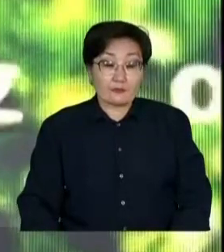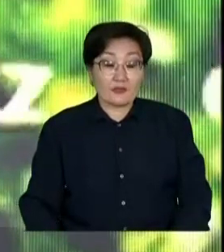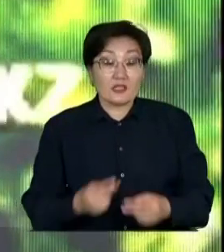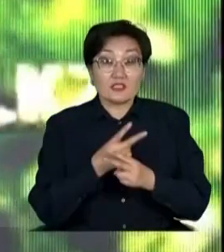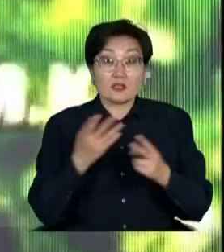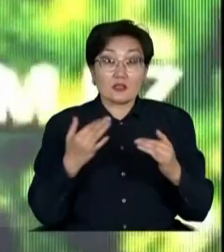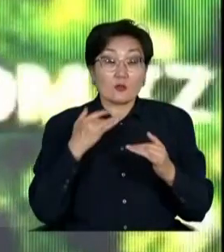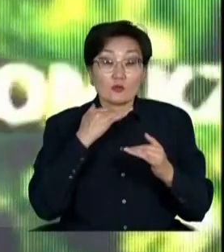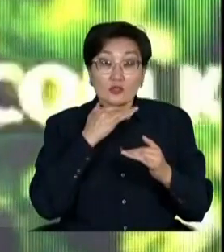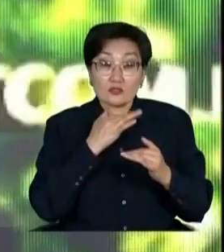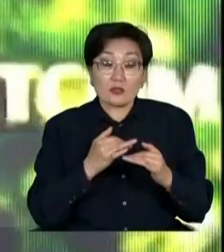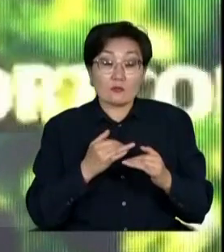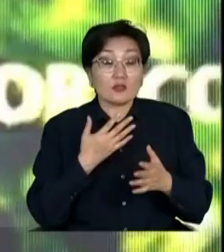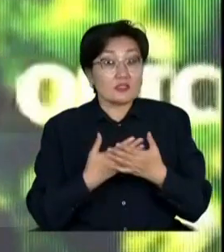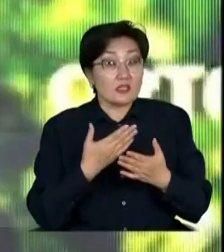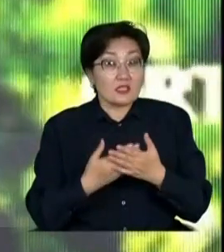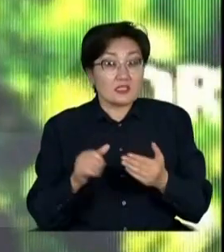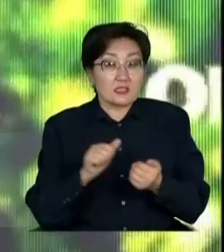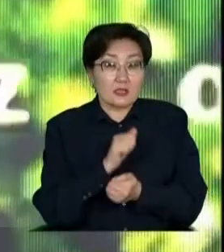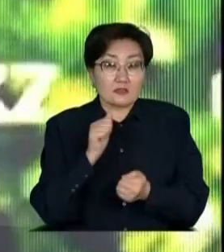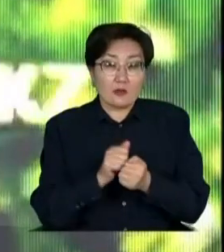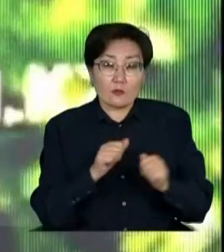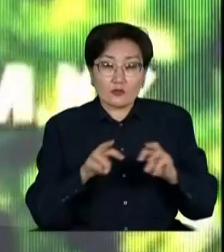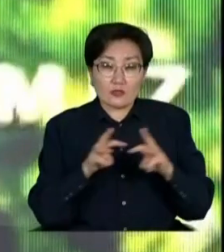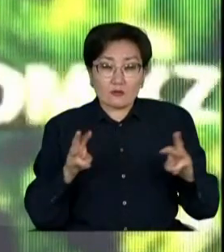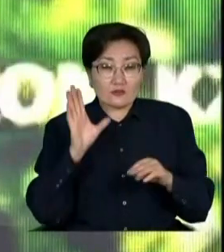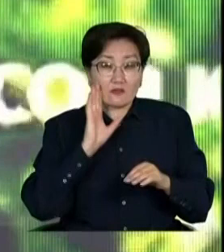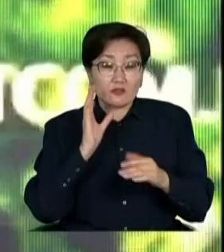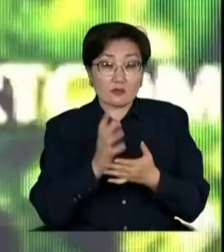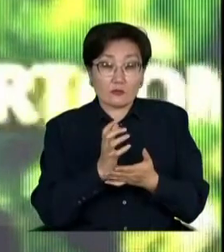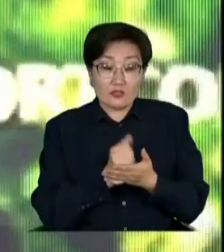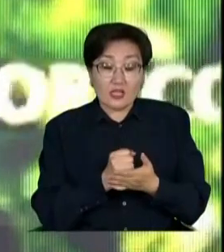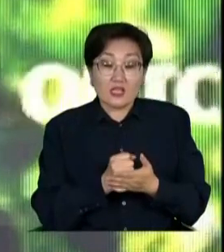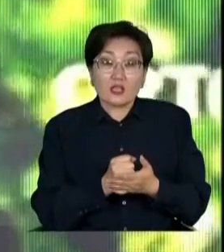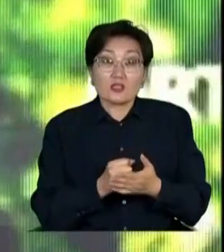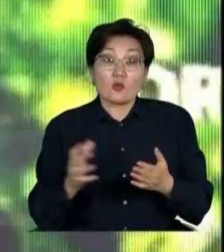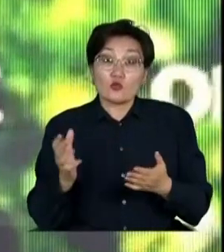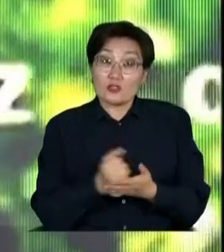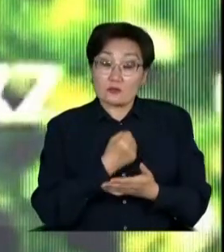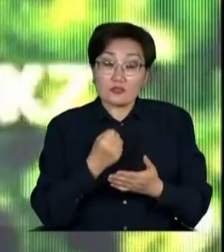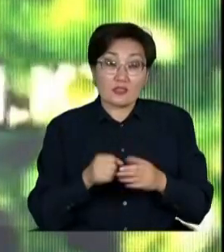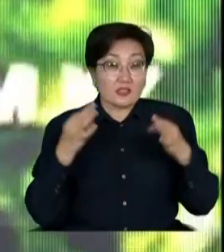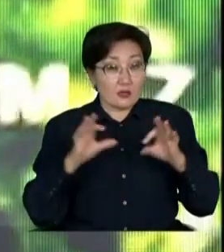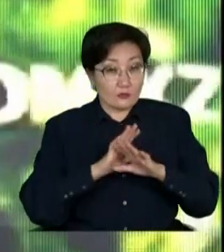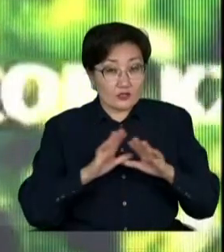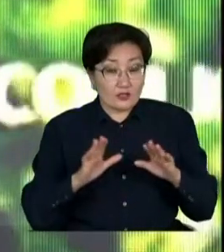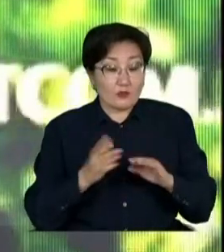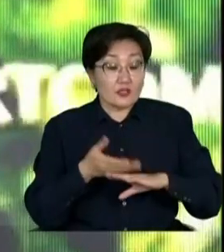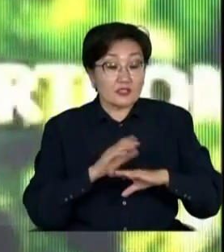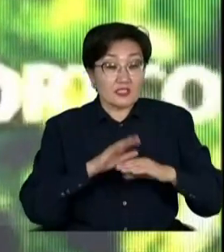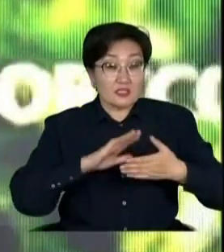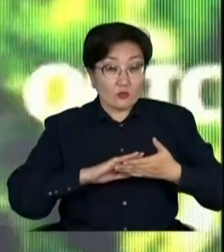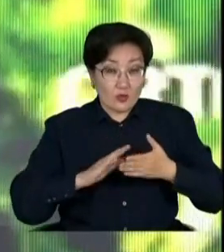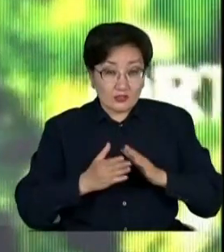Несмотря на многочисленные прогнозы о засухе, Министерству водных ресурсов и ирригации удалось не допустить чрезвычайных